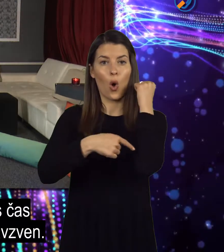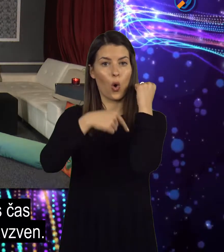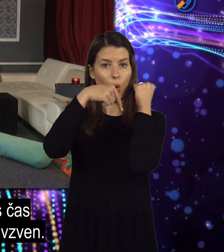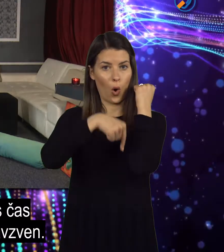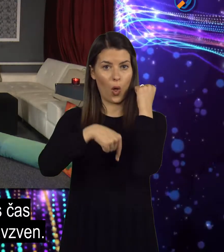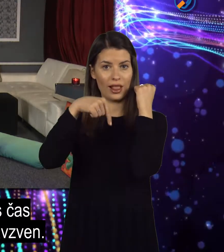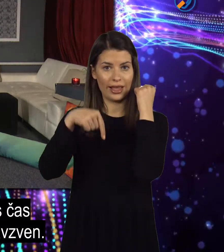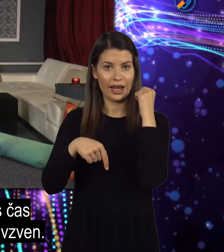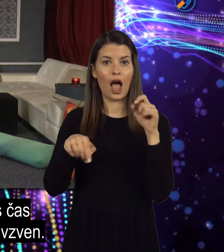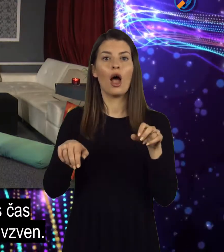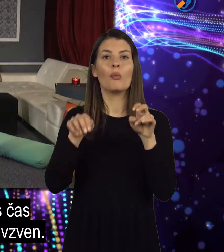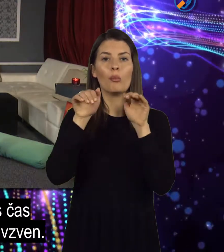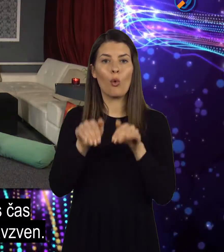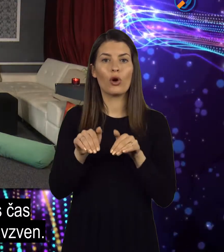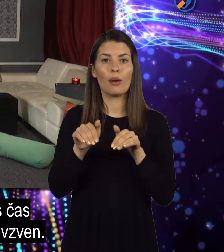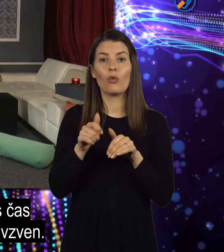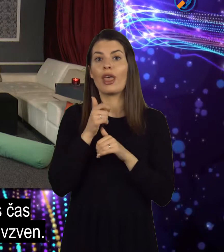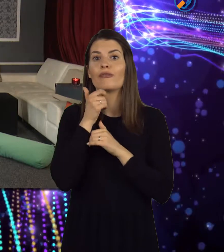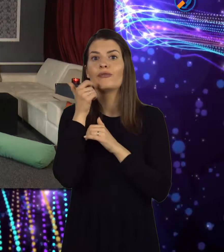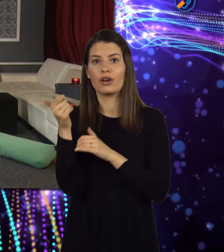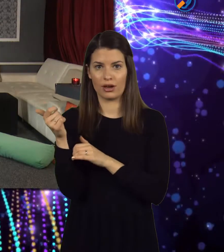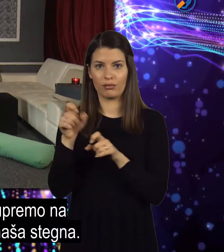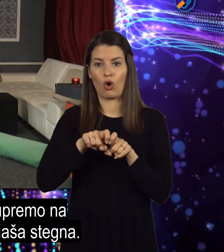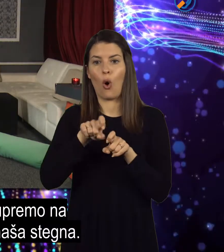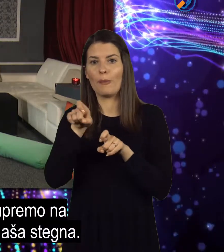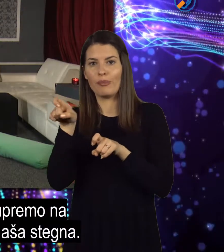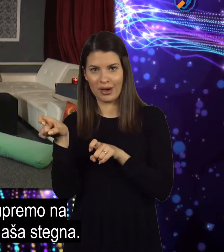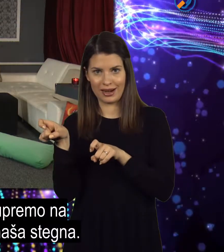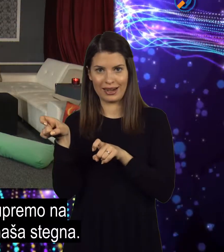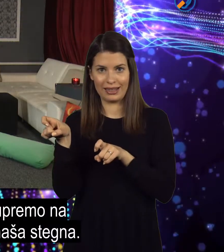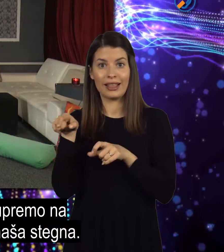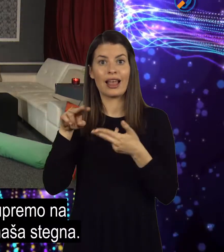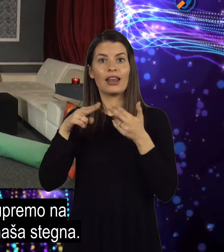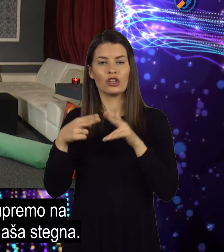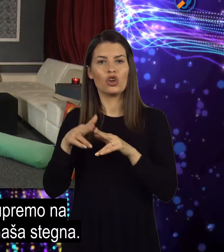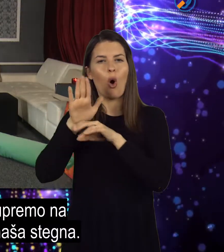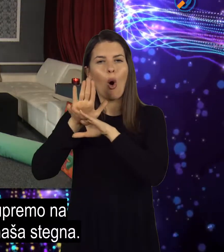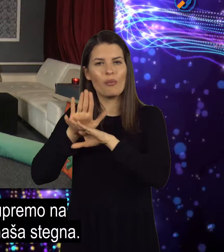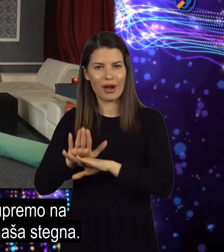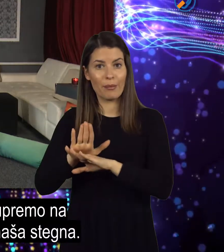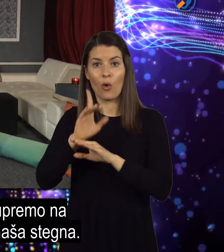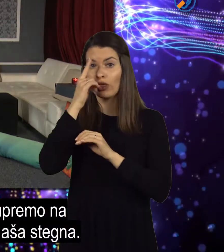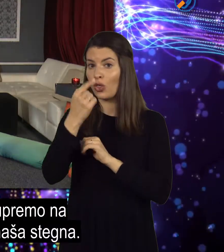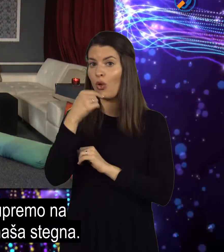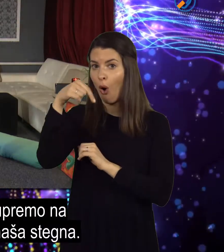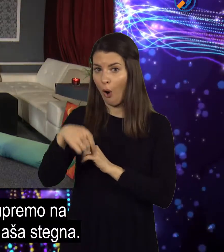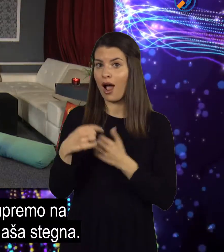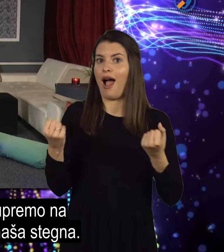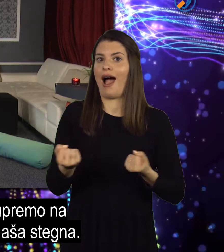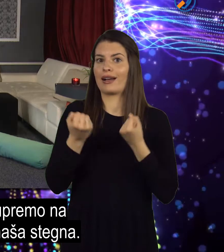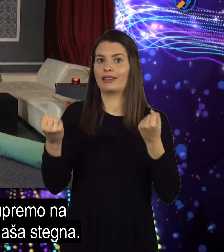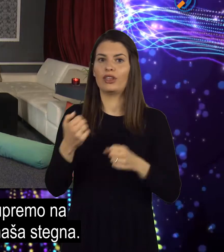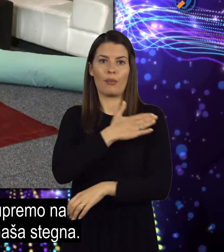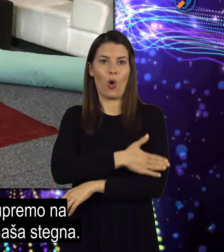Torej, kolena ves čas obračamo navzven in s tem, ko se upremo dol na nogo,